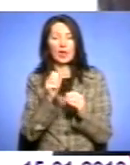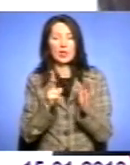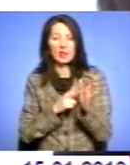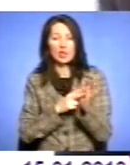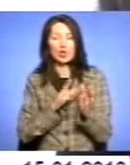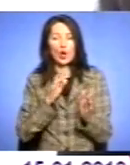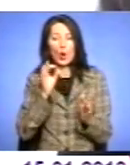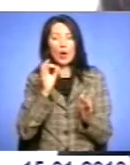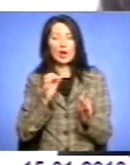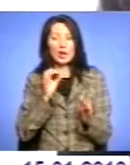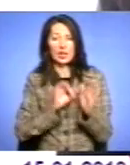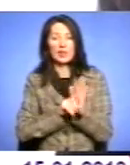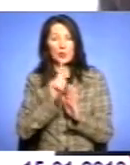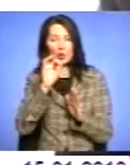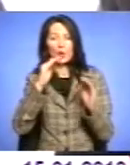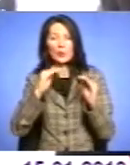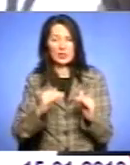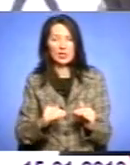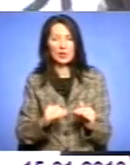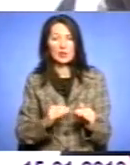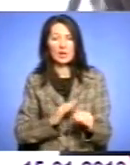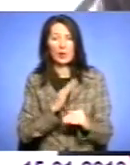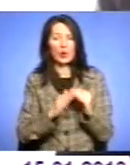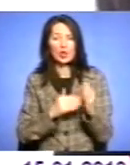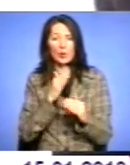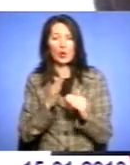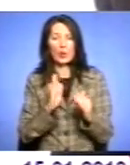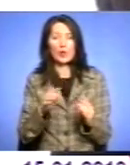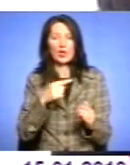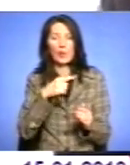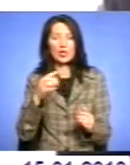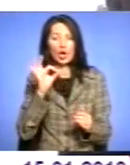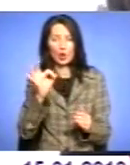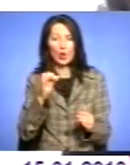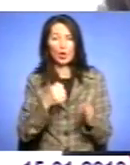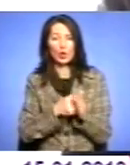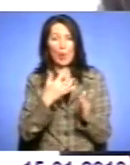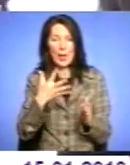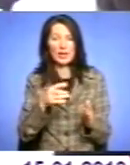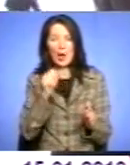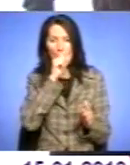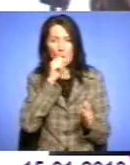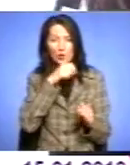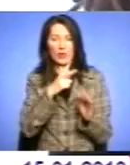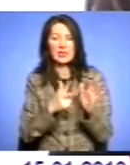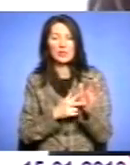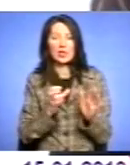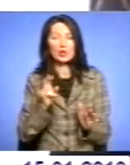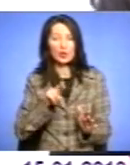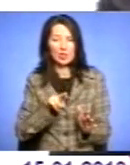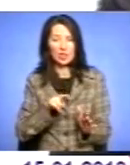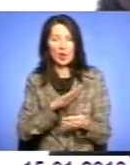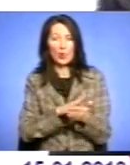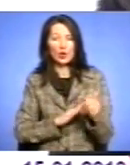поступово знижуватися, і впродовж доби вона буде в межах від 0 до 5 градусів морозу. 18 січня впродовж доби